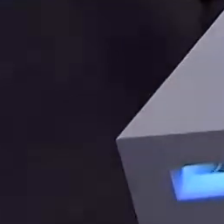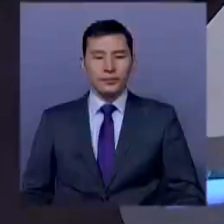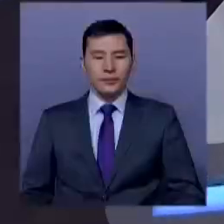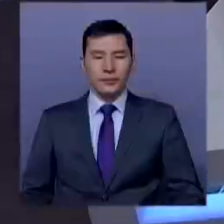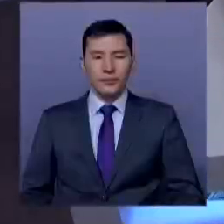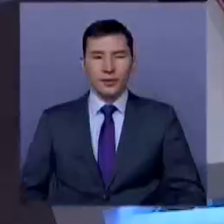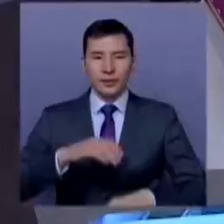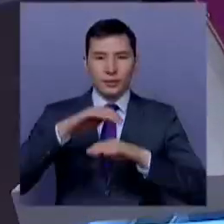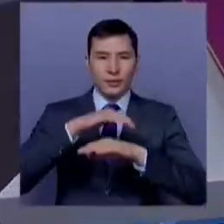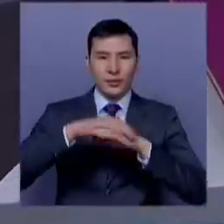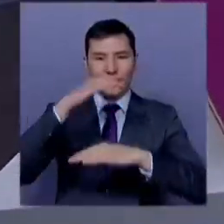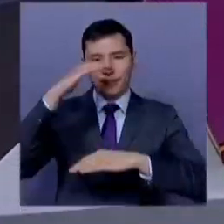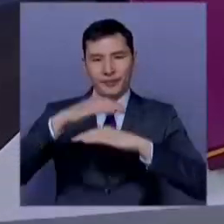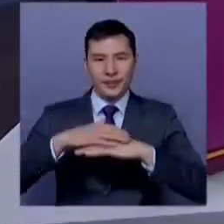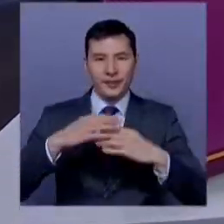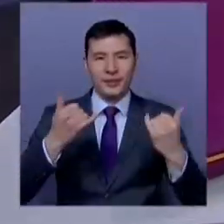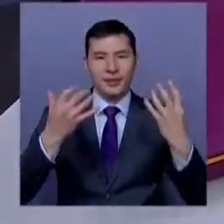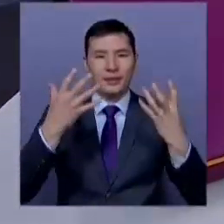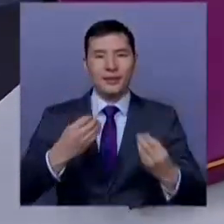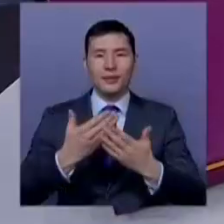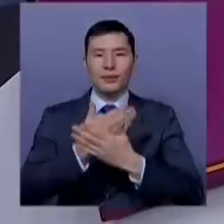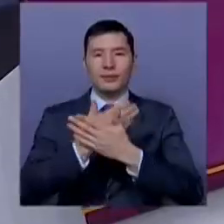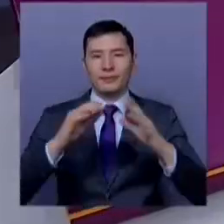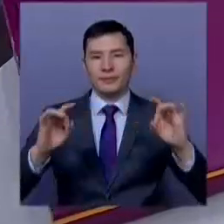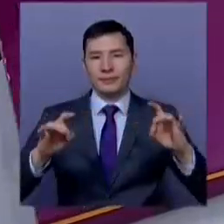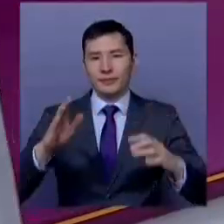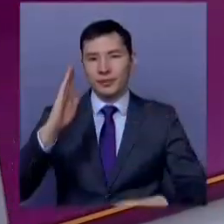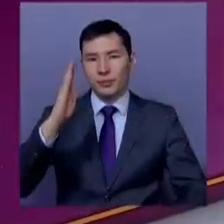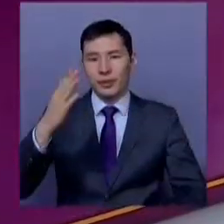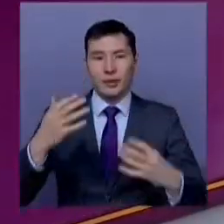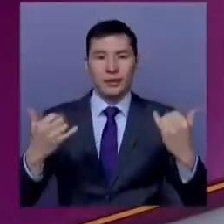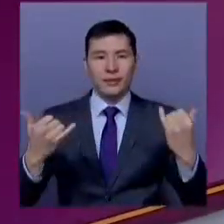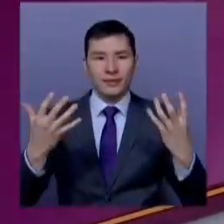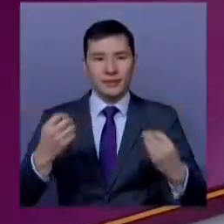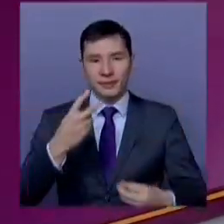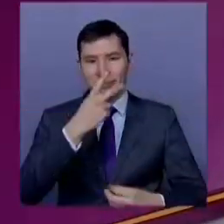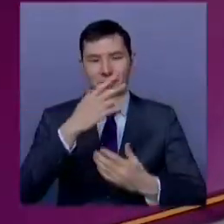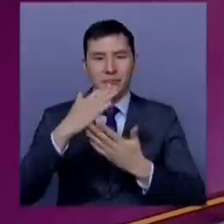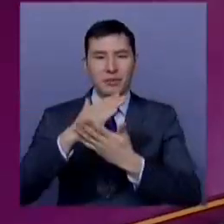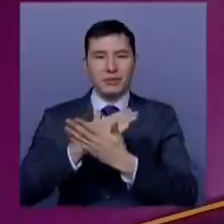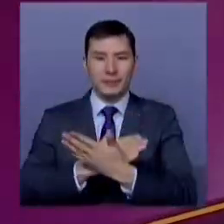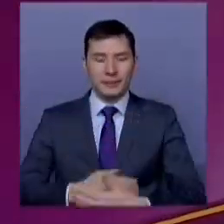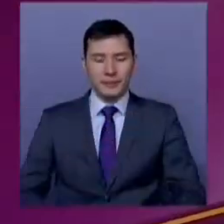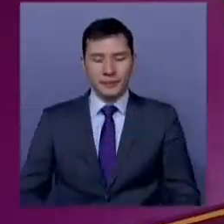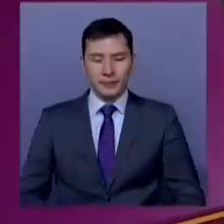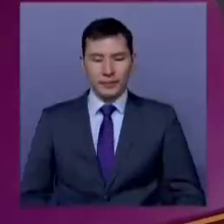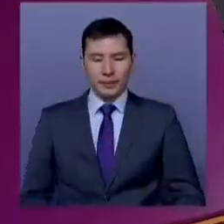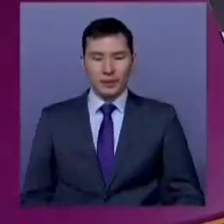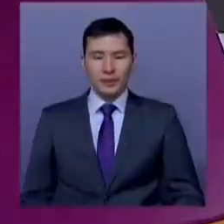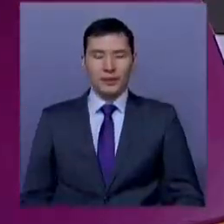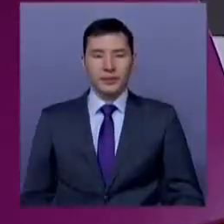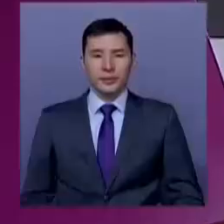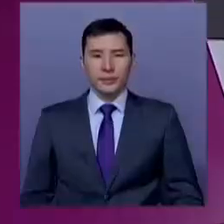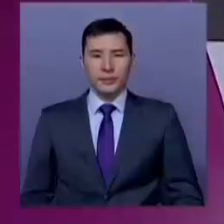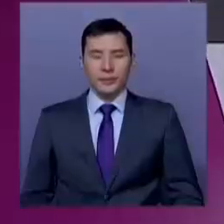Ассаламу алейкум, ардақты ағайын, Алматы арнасының тікелей эфирінде жаңалықтардың арнайы шығарылымы. Студияда мен Өмір Әнуарбек және әріптесім Амангелді